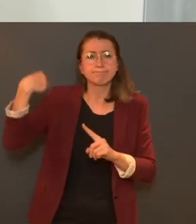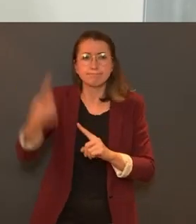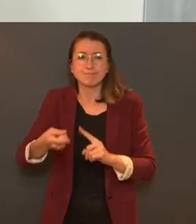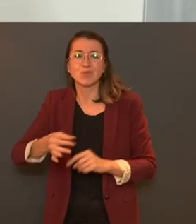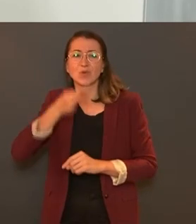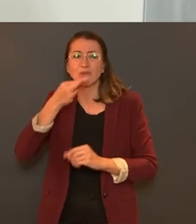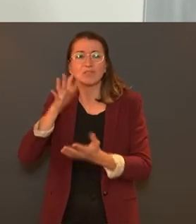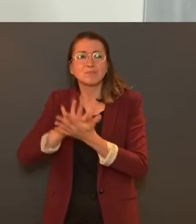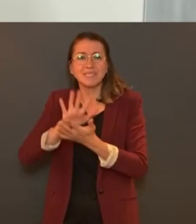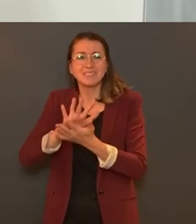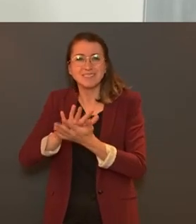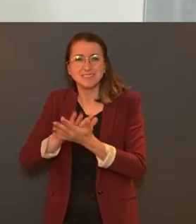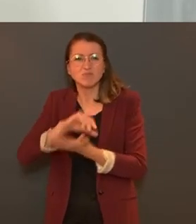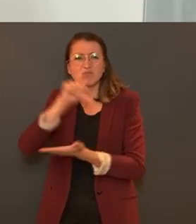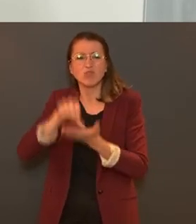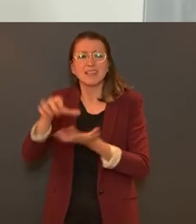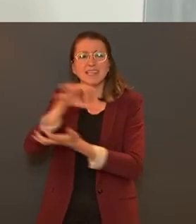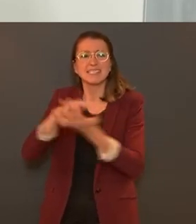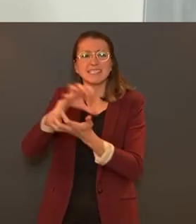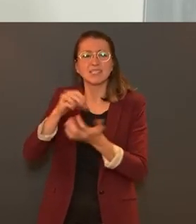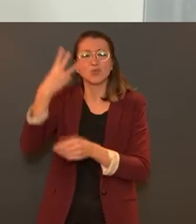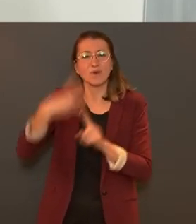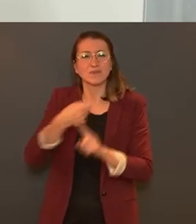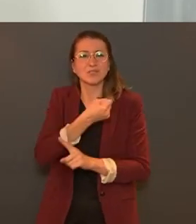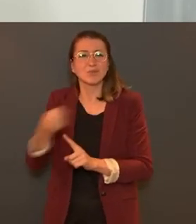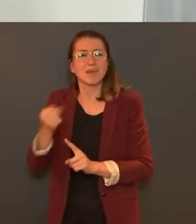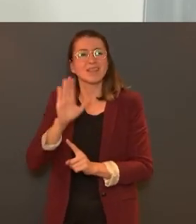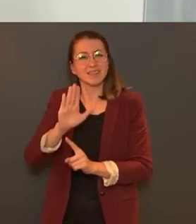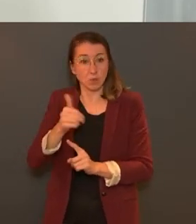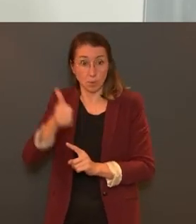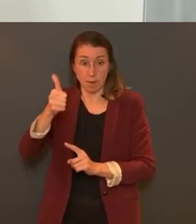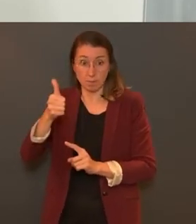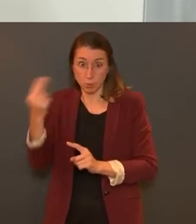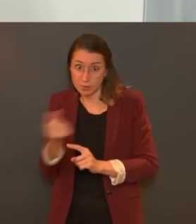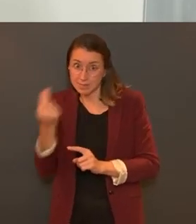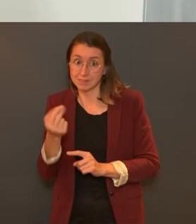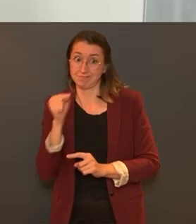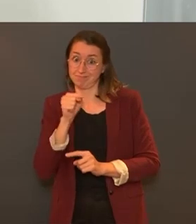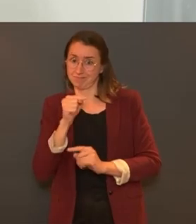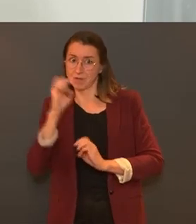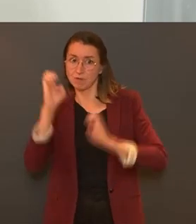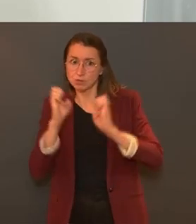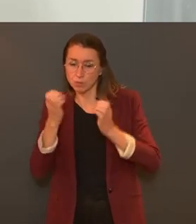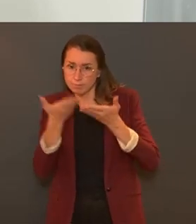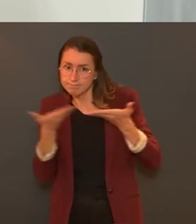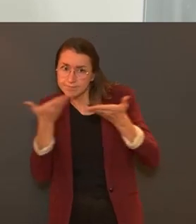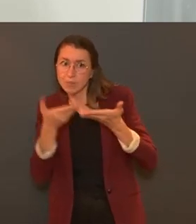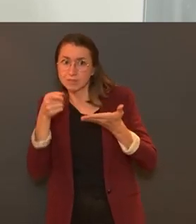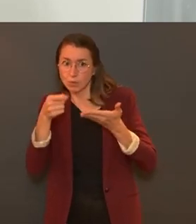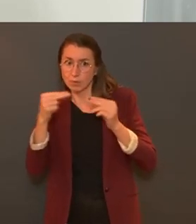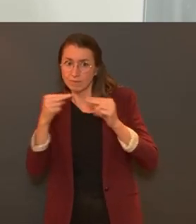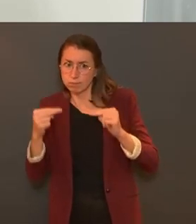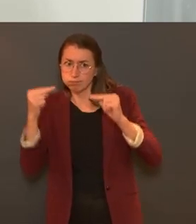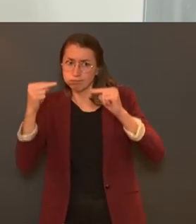auront lieu 3 fois par semaine. Et je vous invite d'ailleurs à les suivre le plus régulièrement possible, car on y prend le temps de